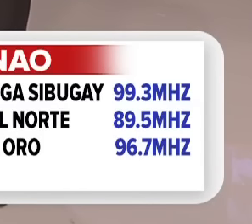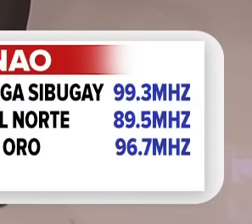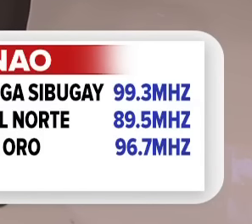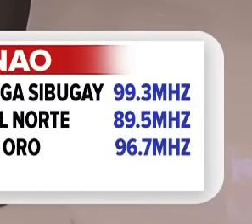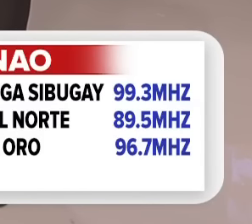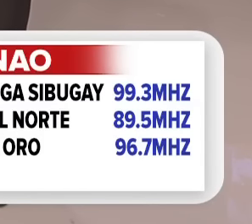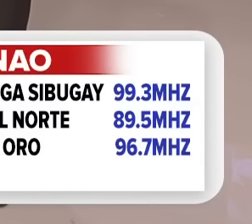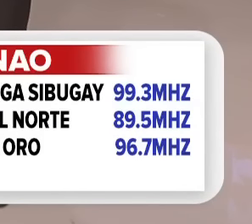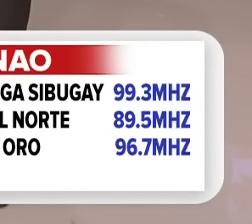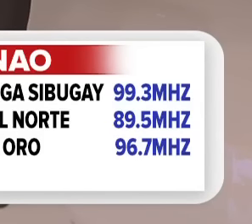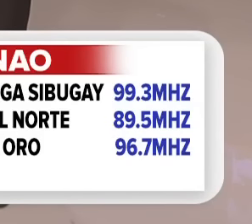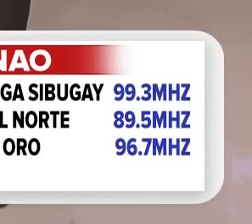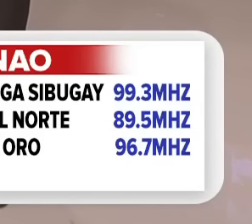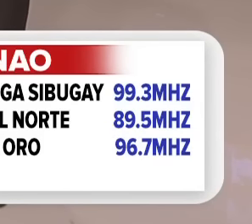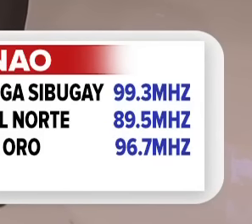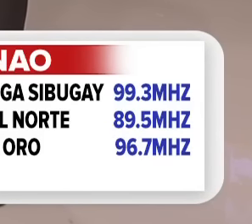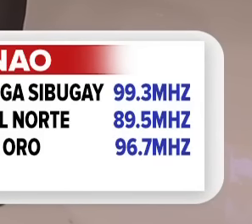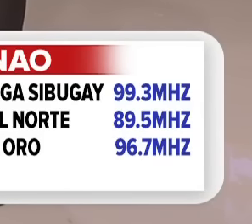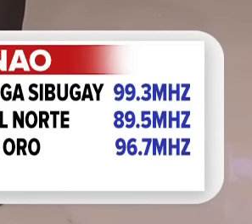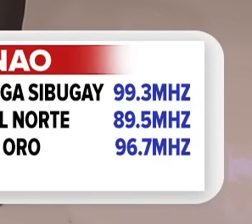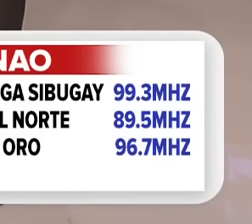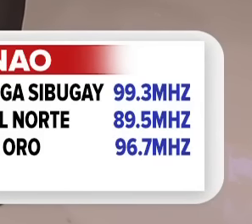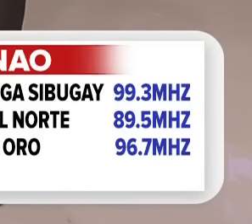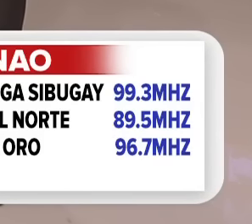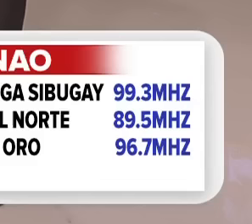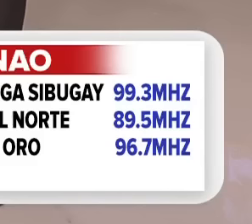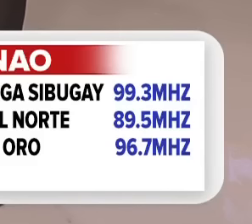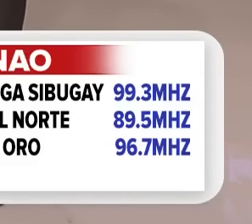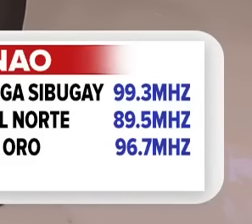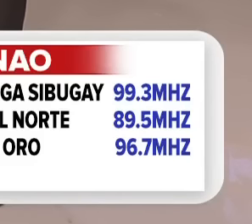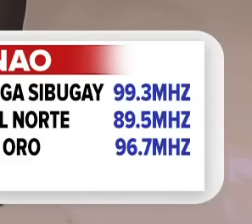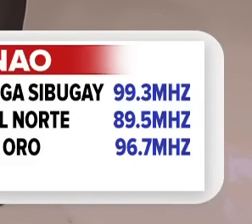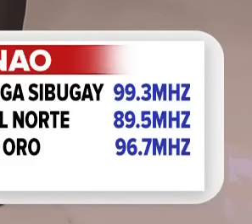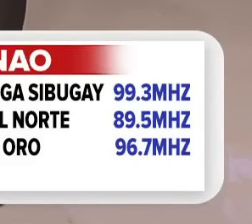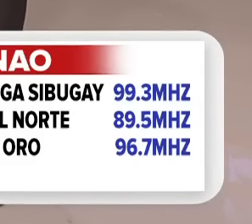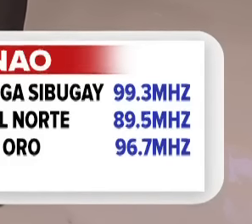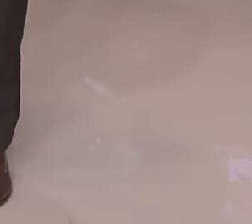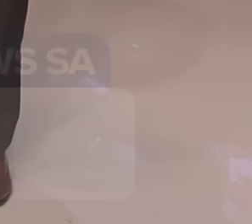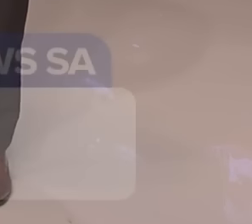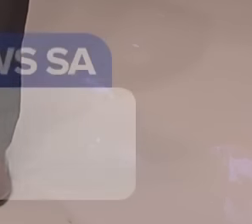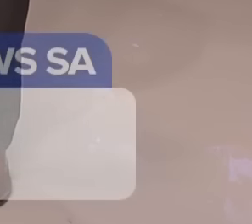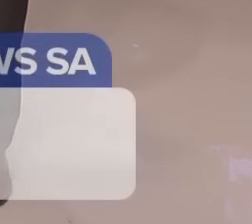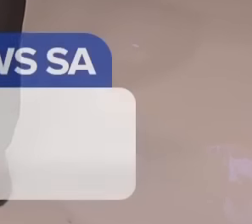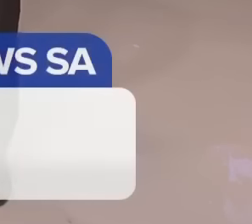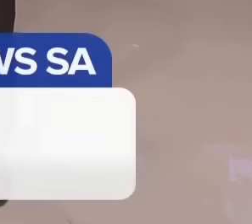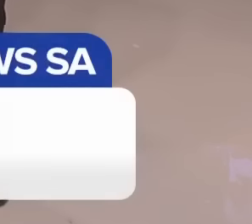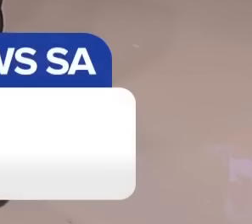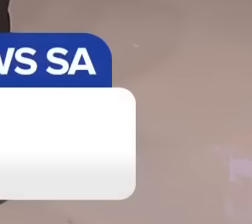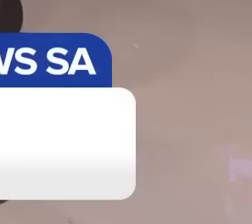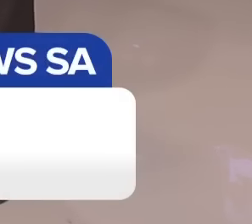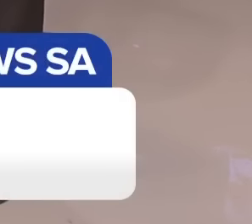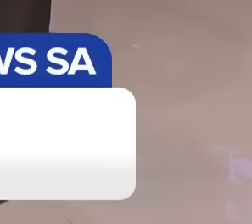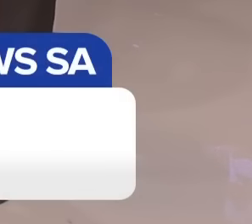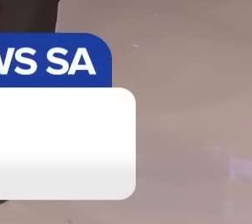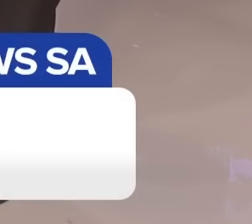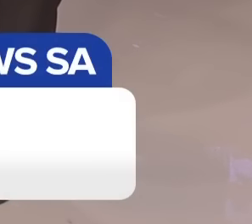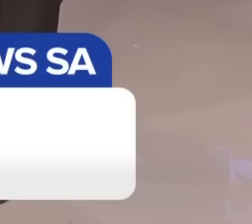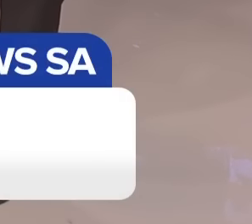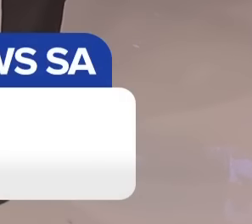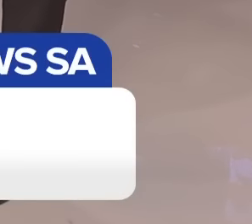anumang panahon, tapat kaming maglilingkod. Ako po si Bernadette Zambrano. At mapapanood ng live ang TV Patrol at